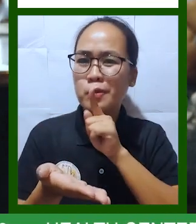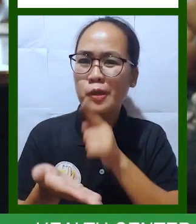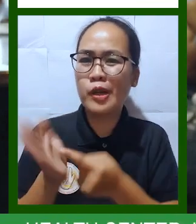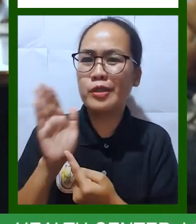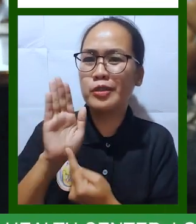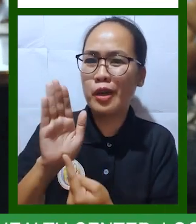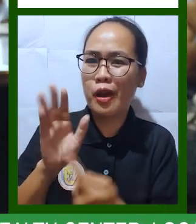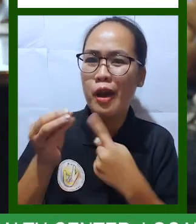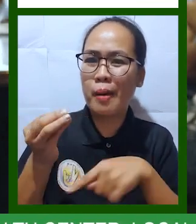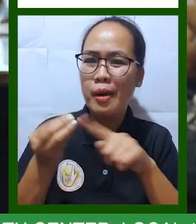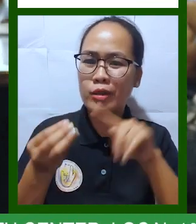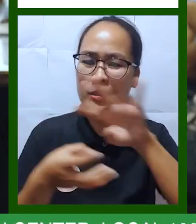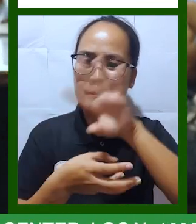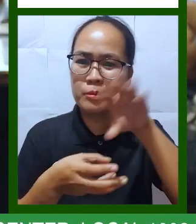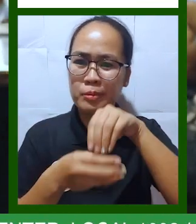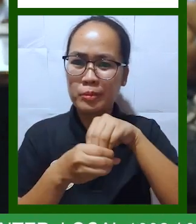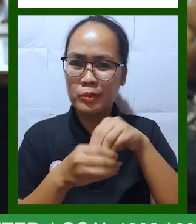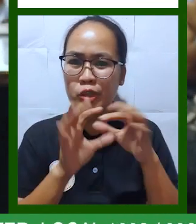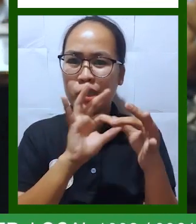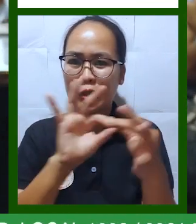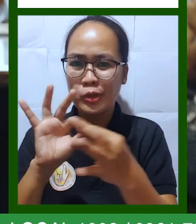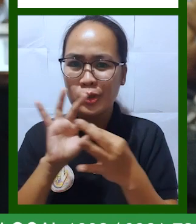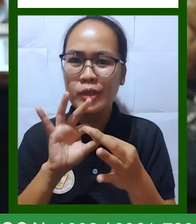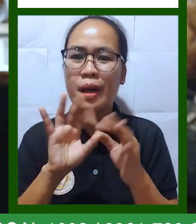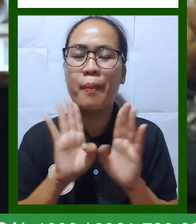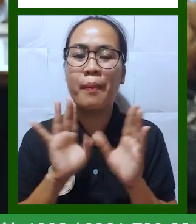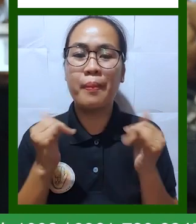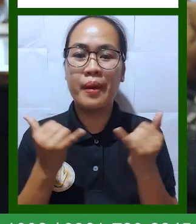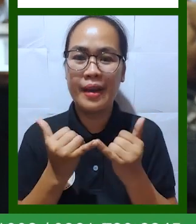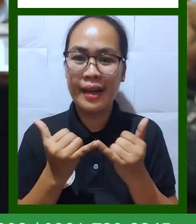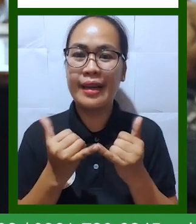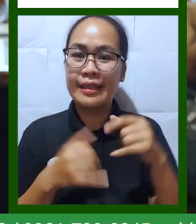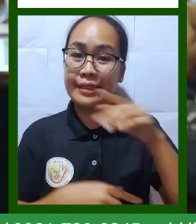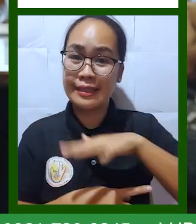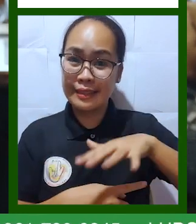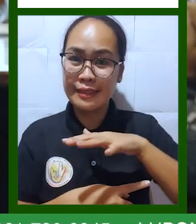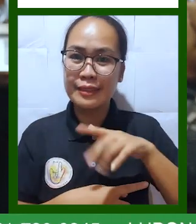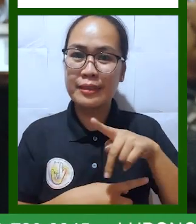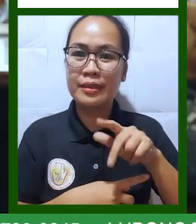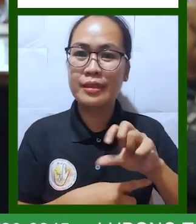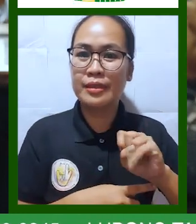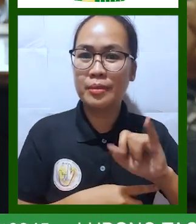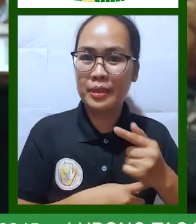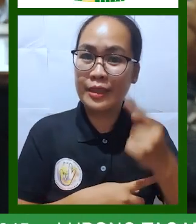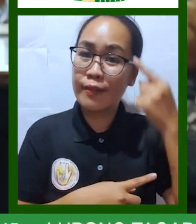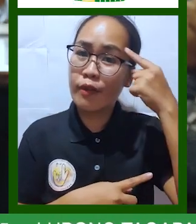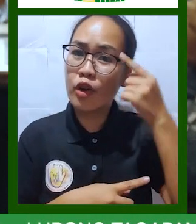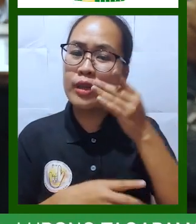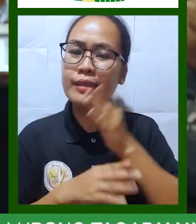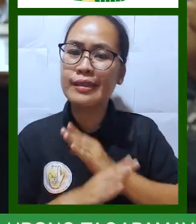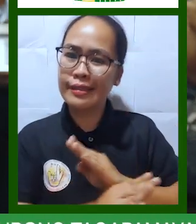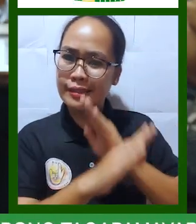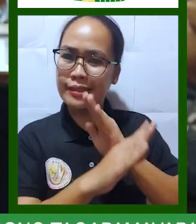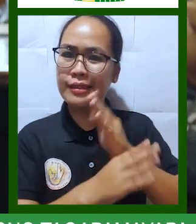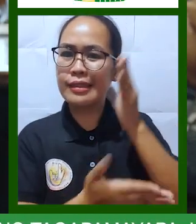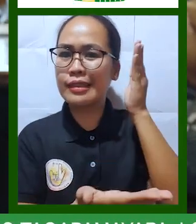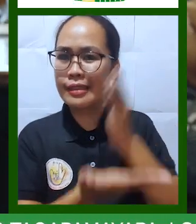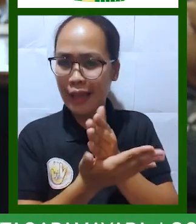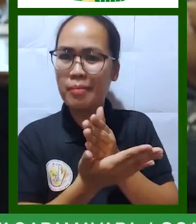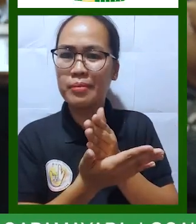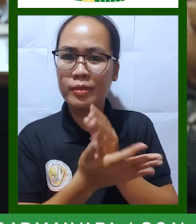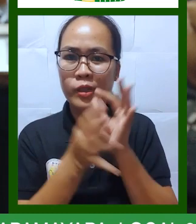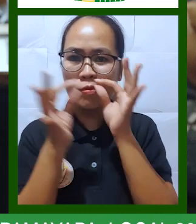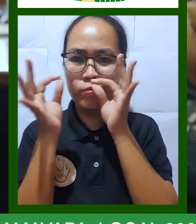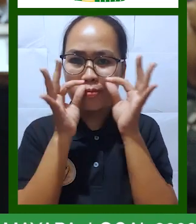lungsod ng Pasig upang puksain ang illegal na droga dito po sa ating lungsod. Siyempre, hindi lamang